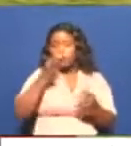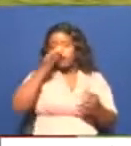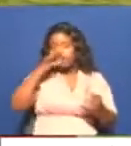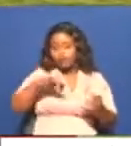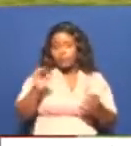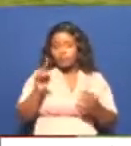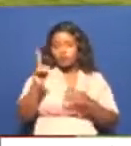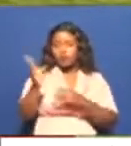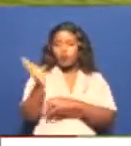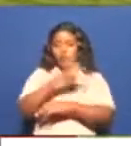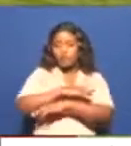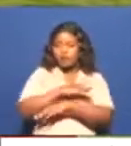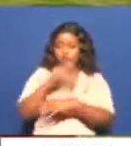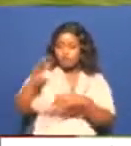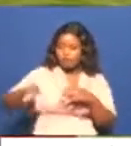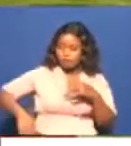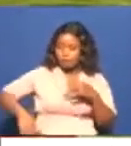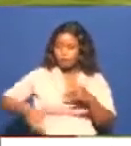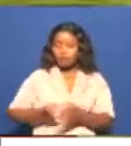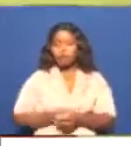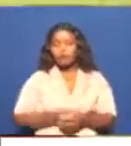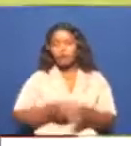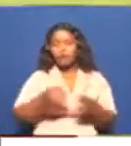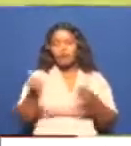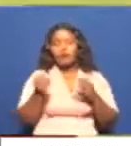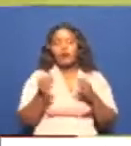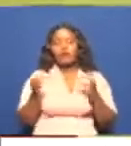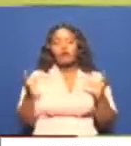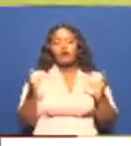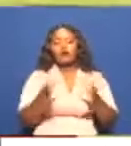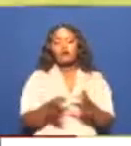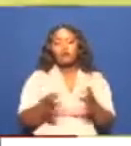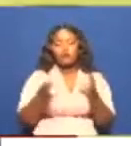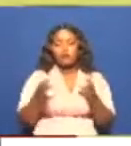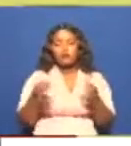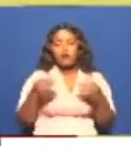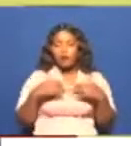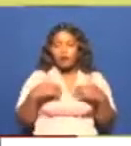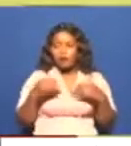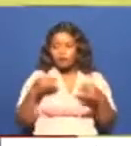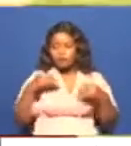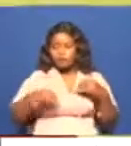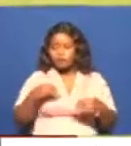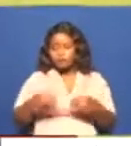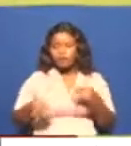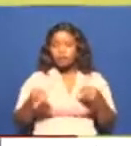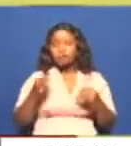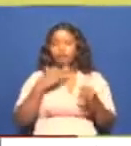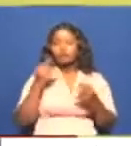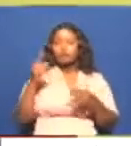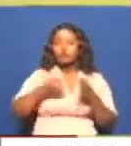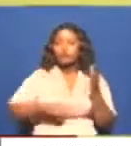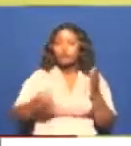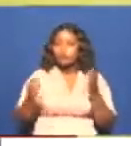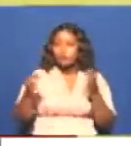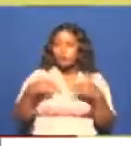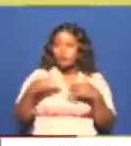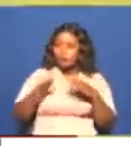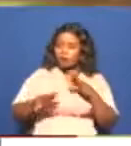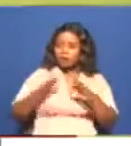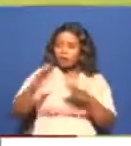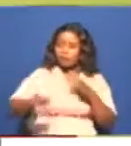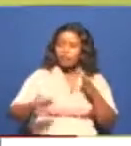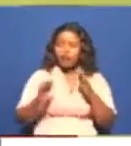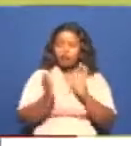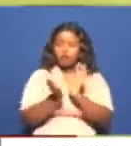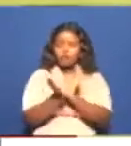baadaye. Kwingineko, kamati ya kitaifa ya michezo ya walemavu iliandaa zoezi la kuorodhesha wanariadha leo katika uwanja wa taifa wa Nyayo, huku